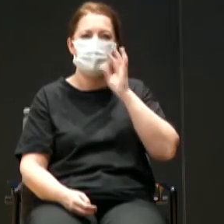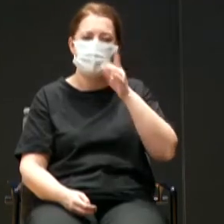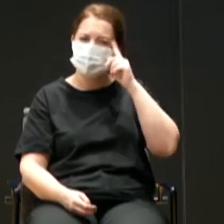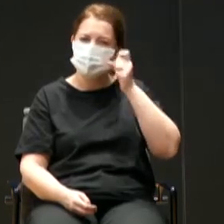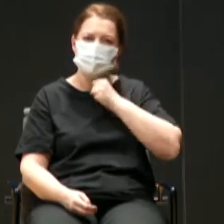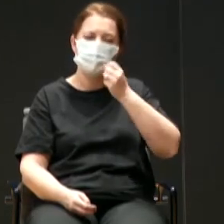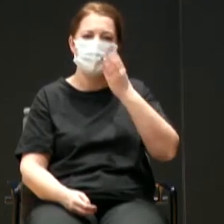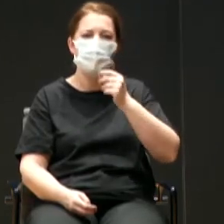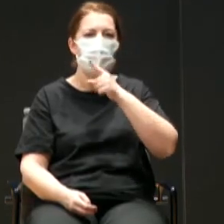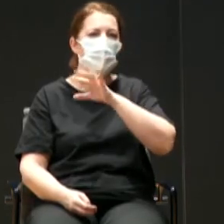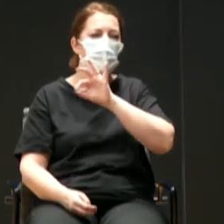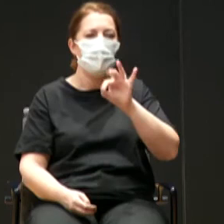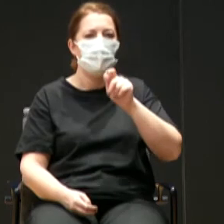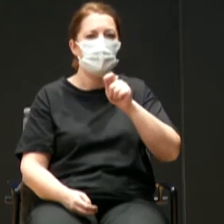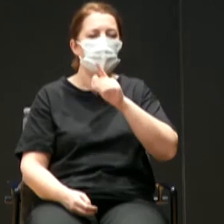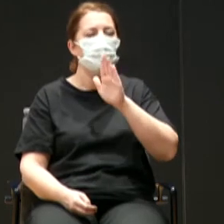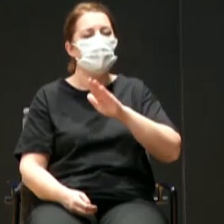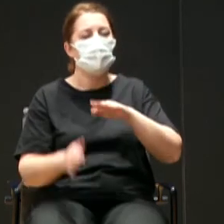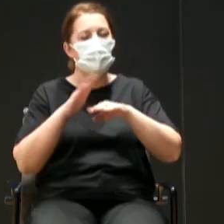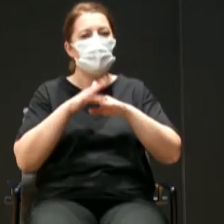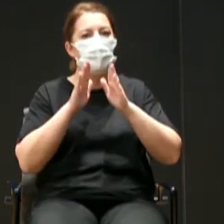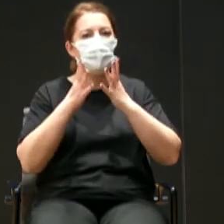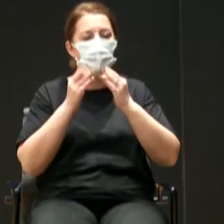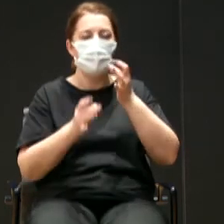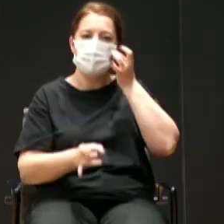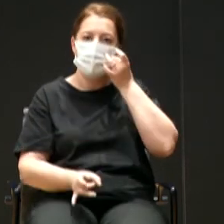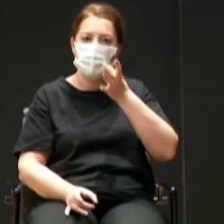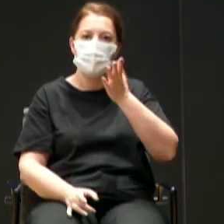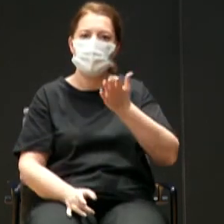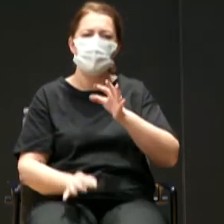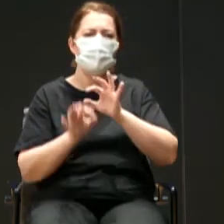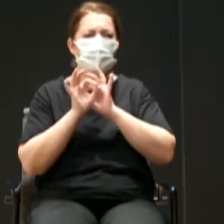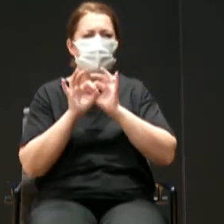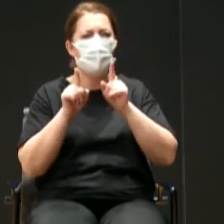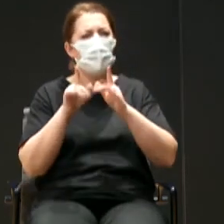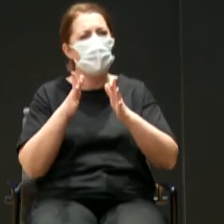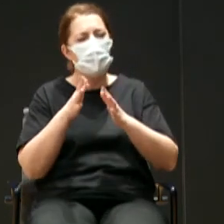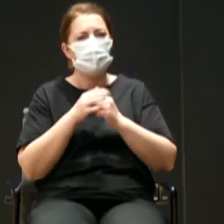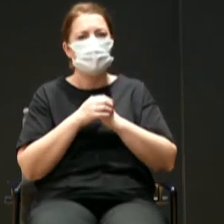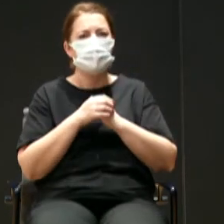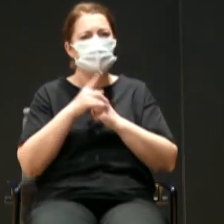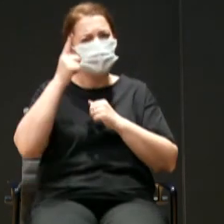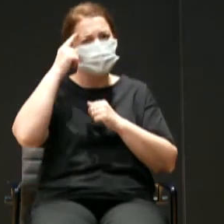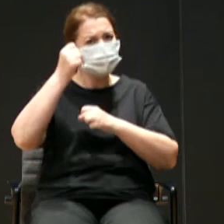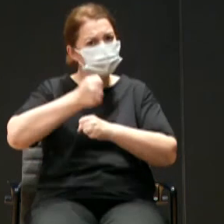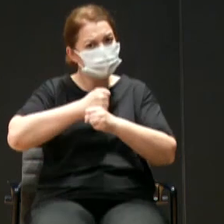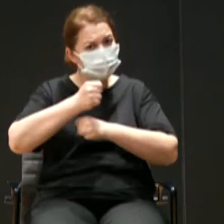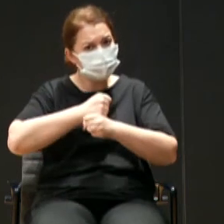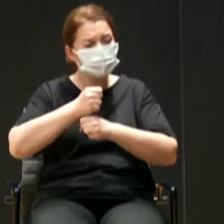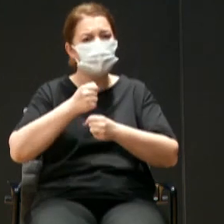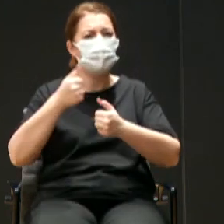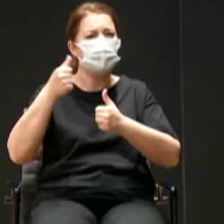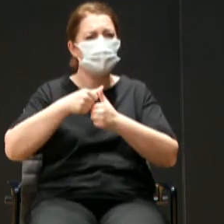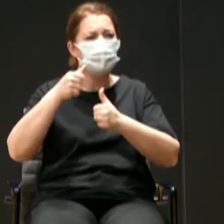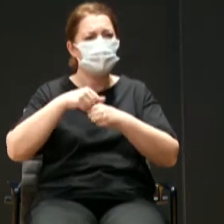Mülayim Bey onun uygulamasını yapıyor ve yapmaya da devam edecek belli. Tamamen odur. Onun uygulamasıdır. Israr ediyor. Defalarca meclis